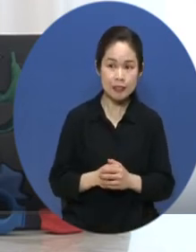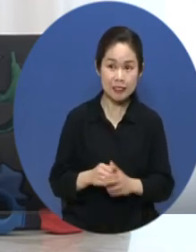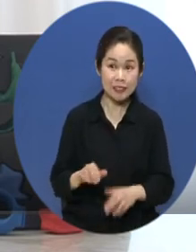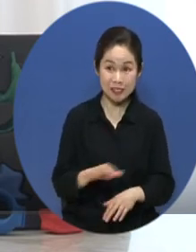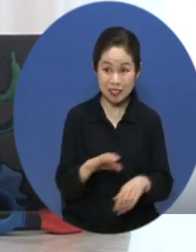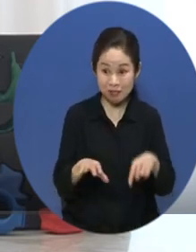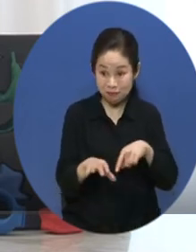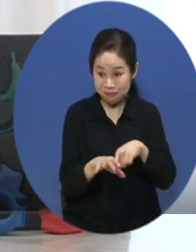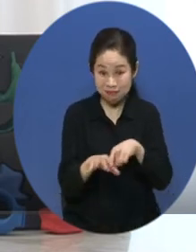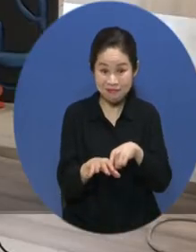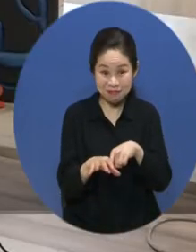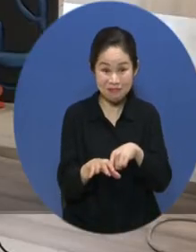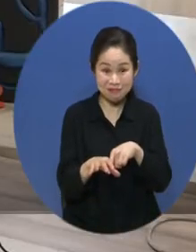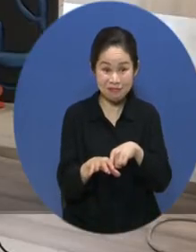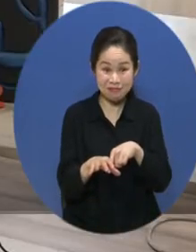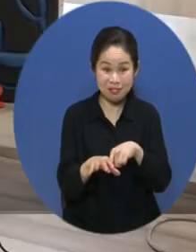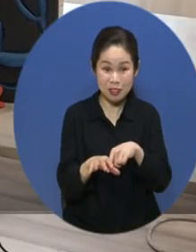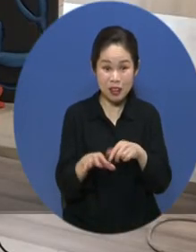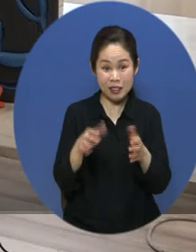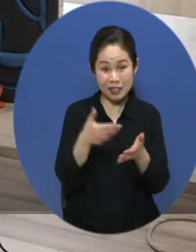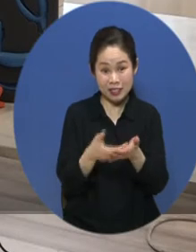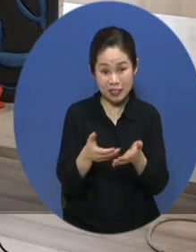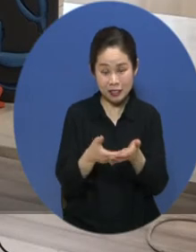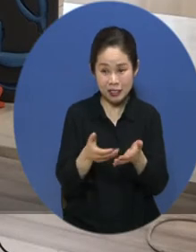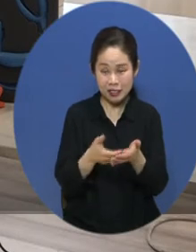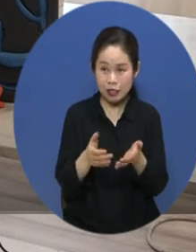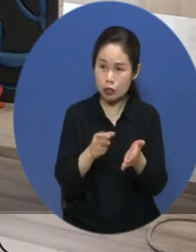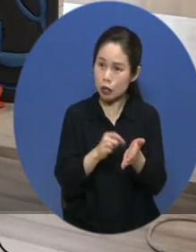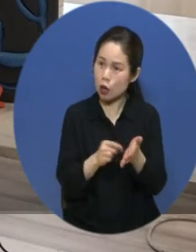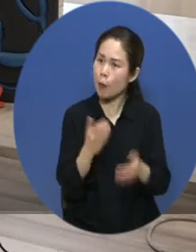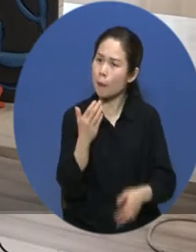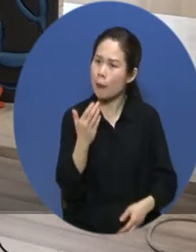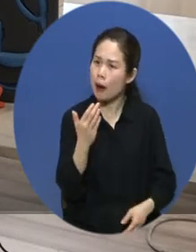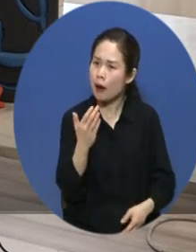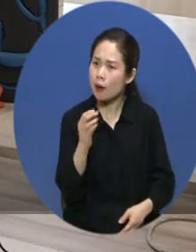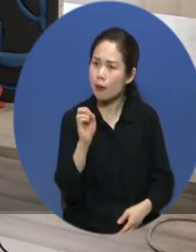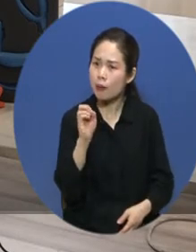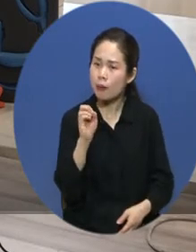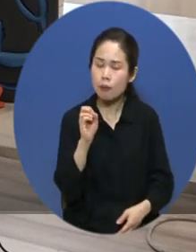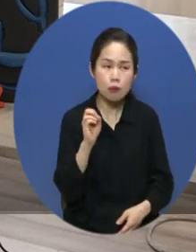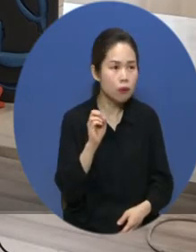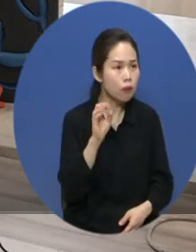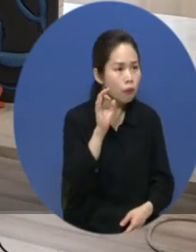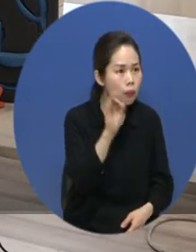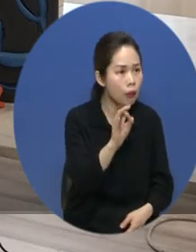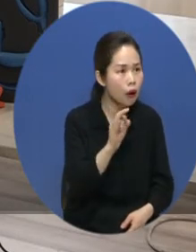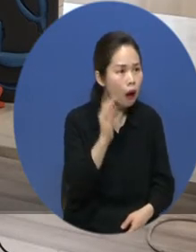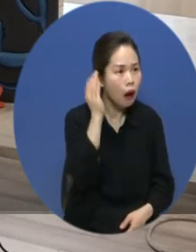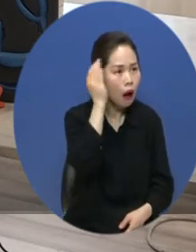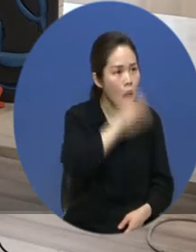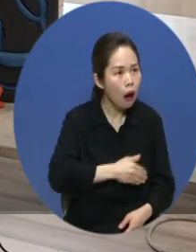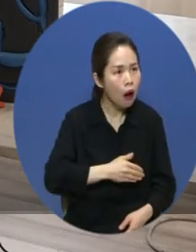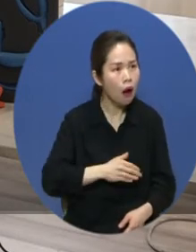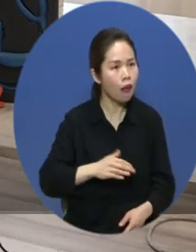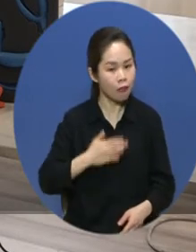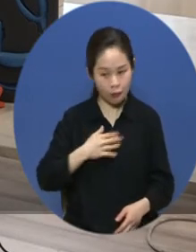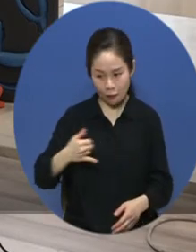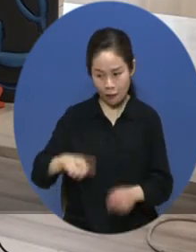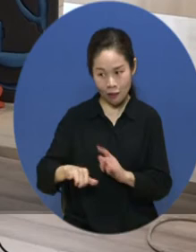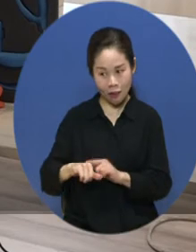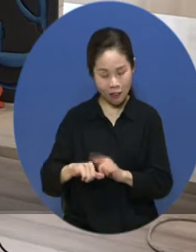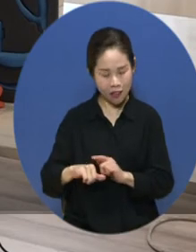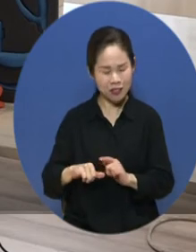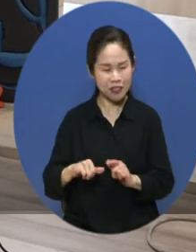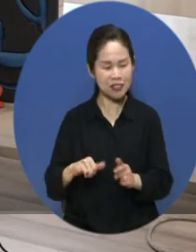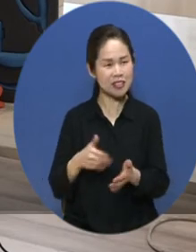보조기구를 끼고 그림을 그리거나 글씨를 쓸 수 있다는 걸 아셨을 때, 아, 우리 아이도 이런 활동을 할 수 있구나. 그리고